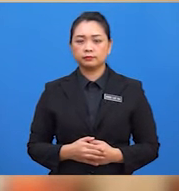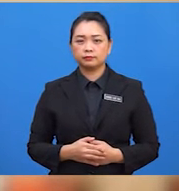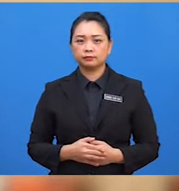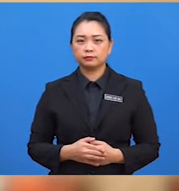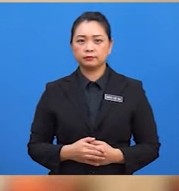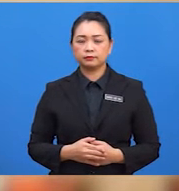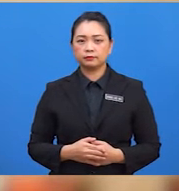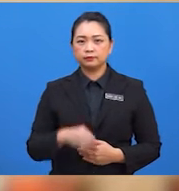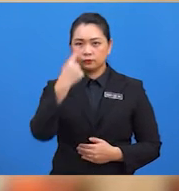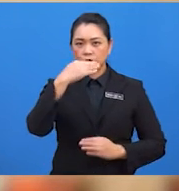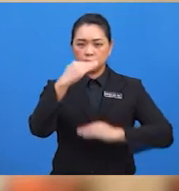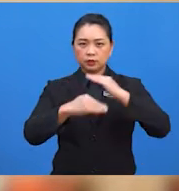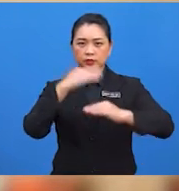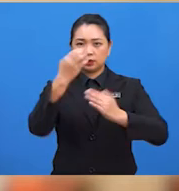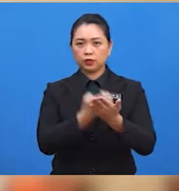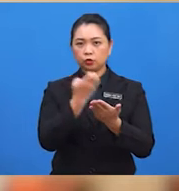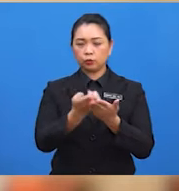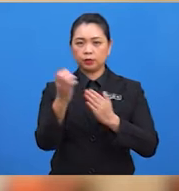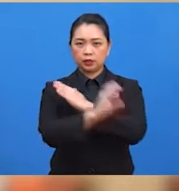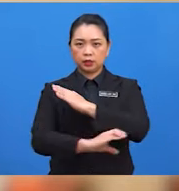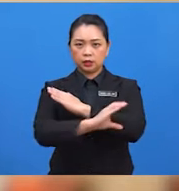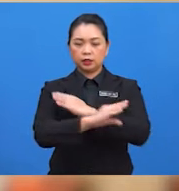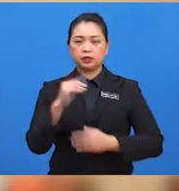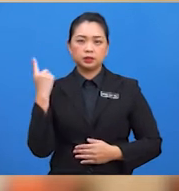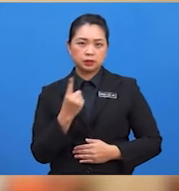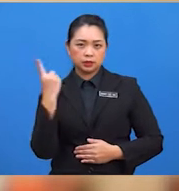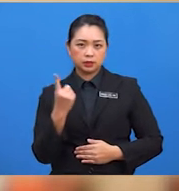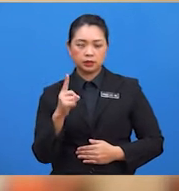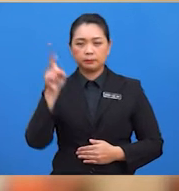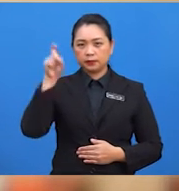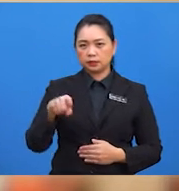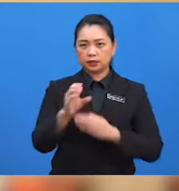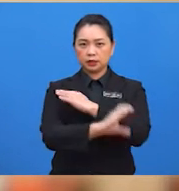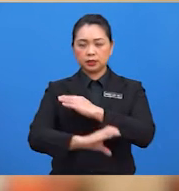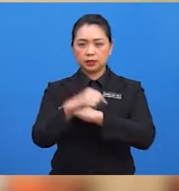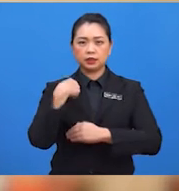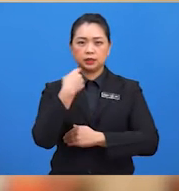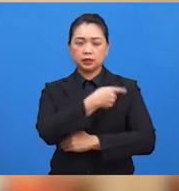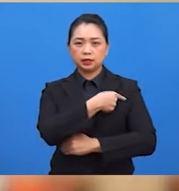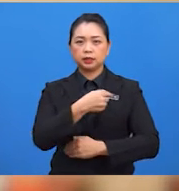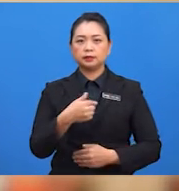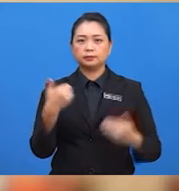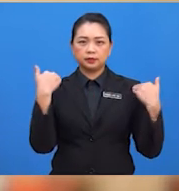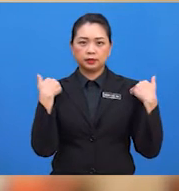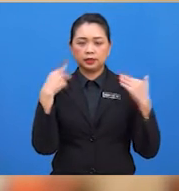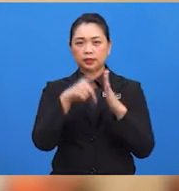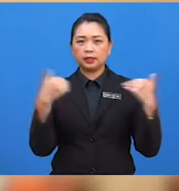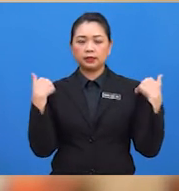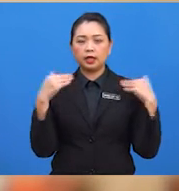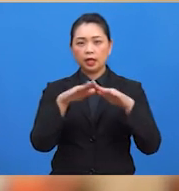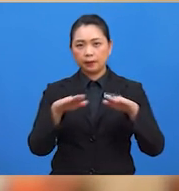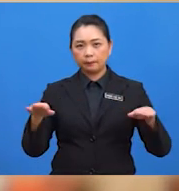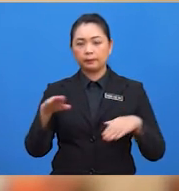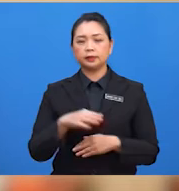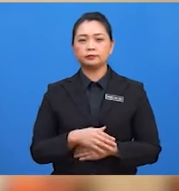sentiasa berusaha meningkatkan ekonomi negara dan sentiasa memastikan negara kita berada dalam keadaan aman